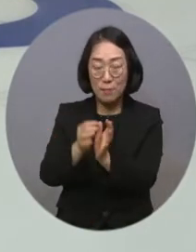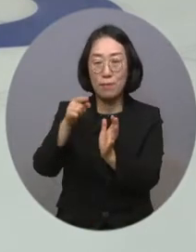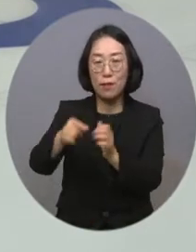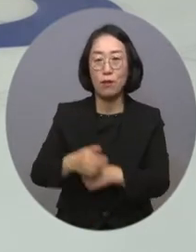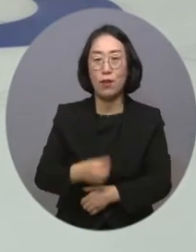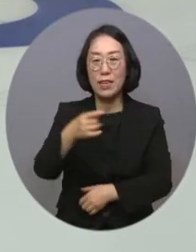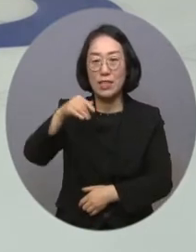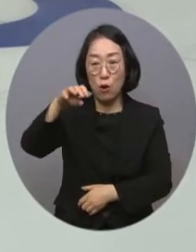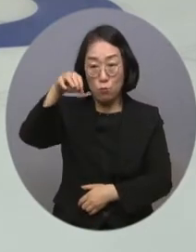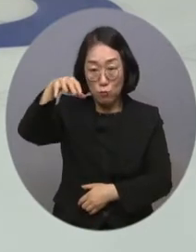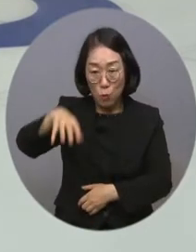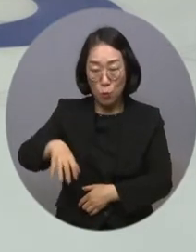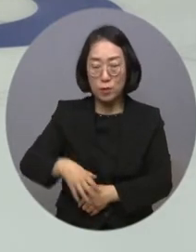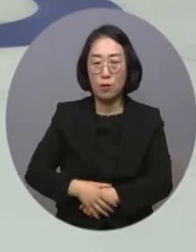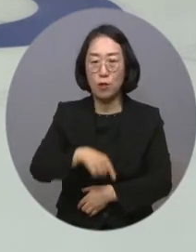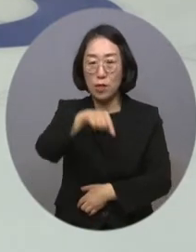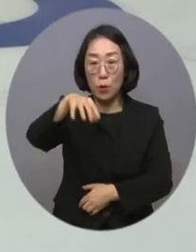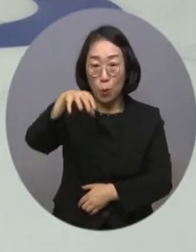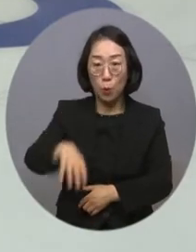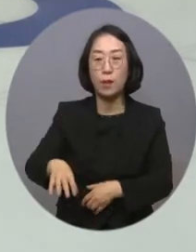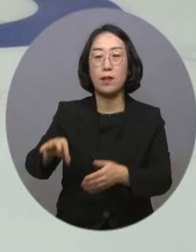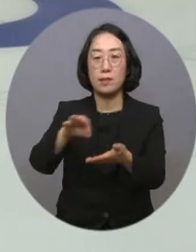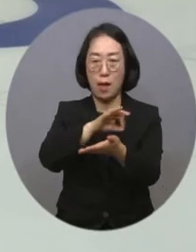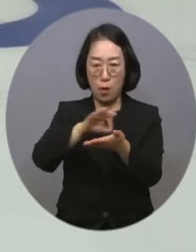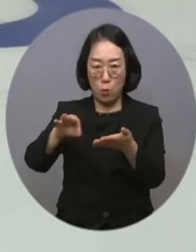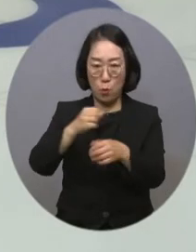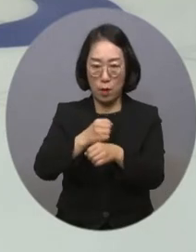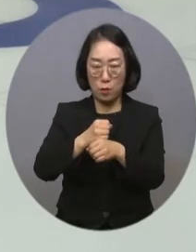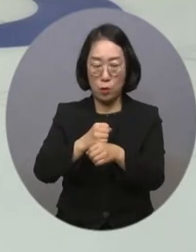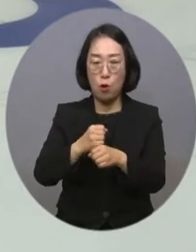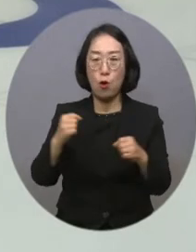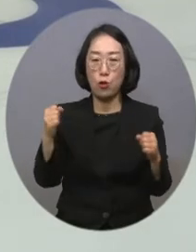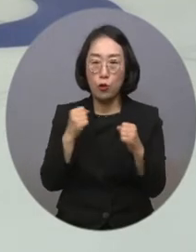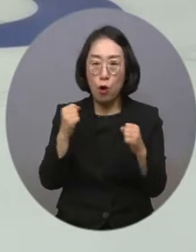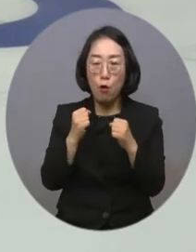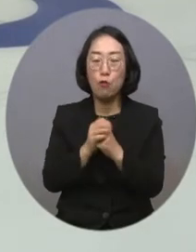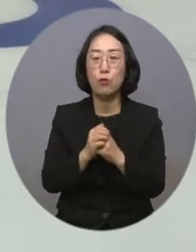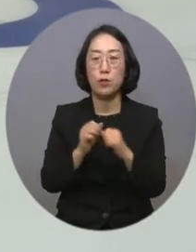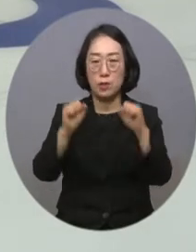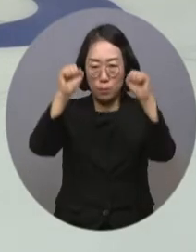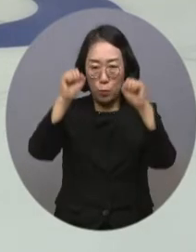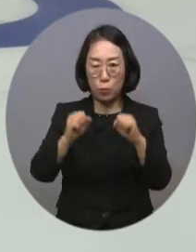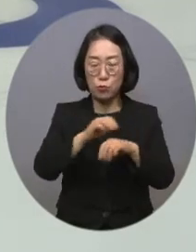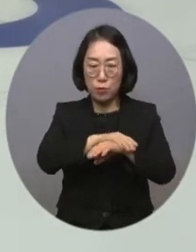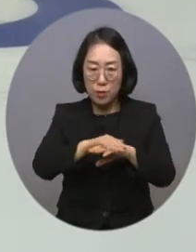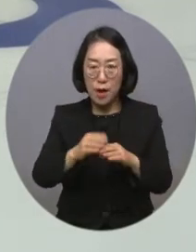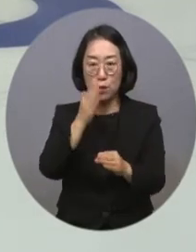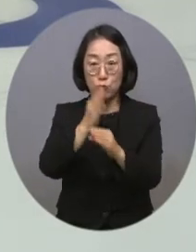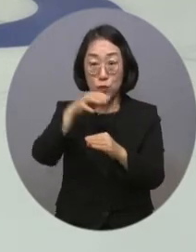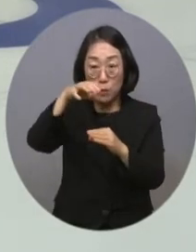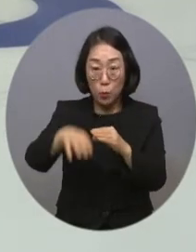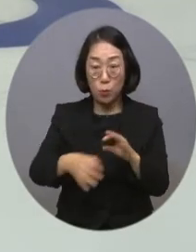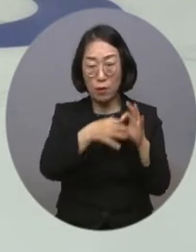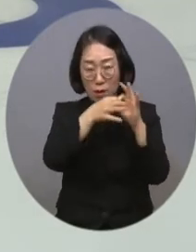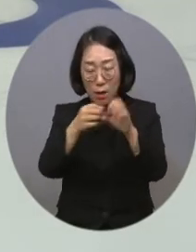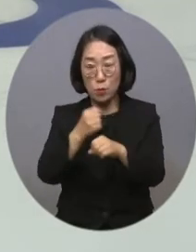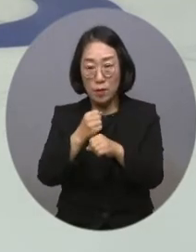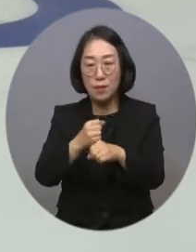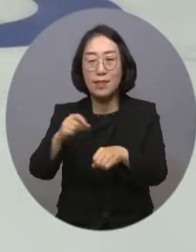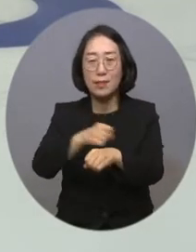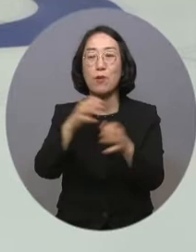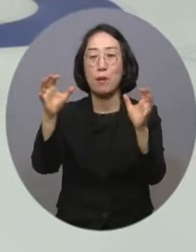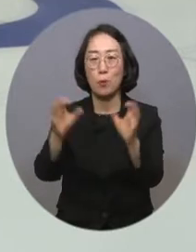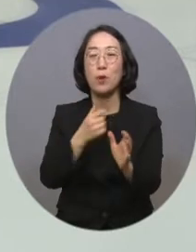스포츠 자원 컬링장을 활용하며 동계 스포츠의 메카 의정부로 만들어가는 시민들의 특별한